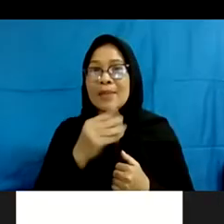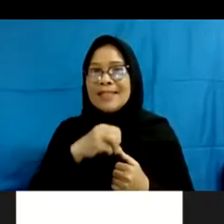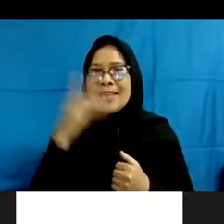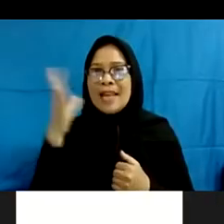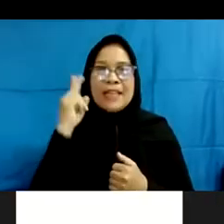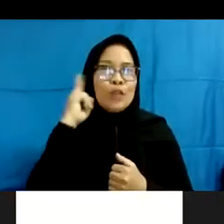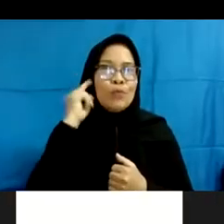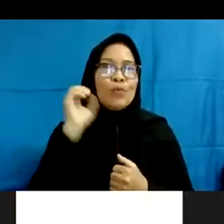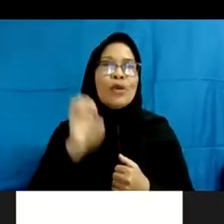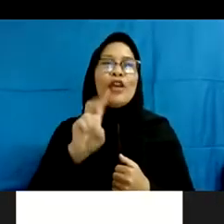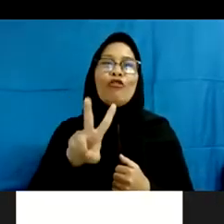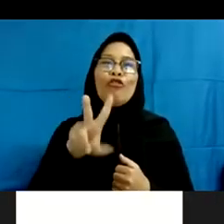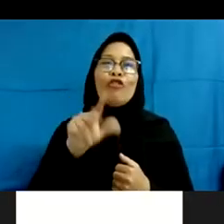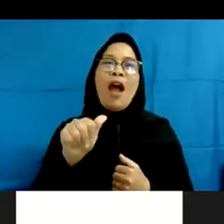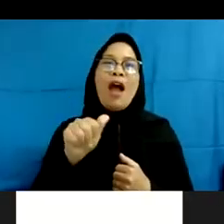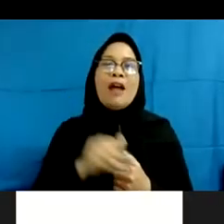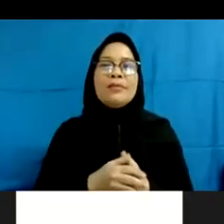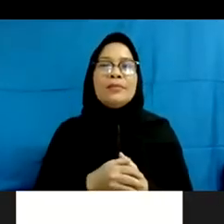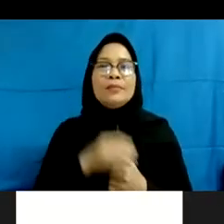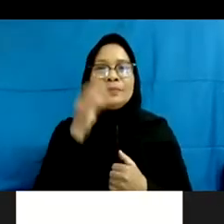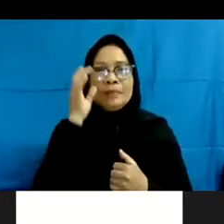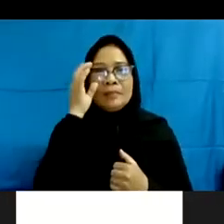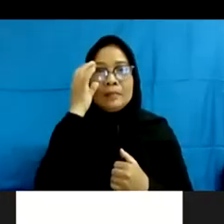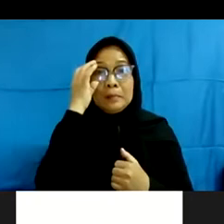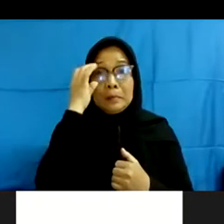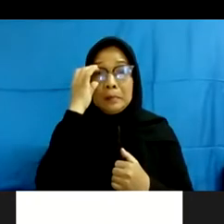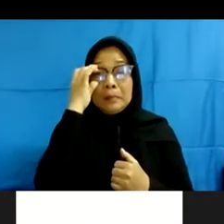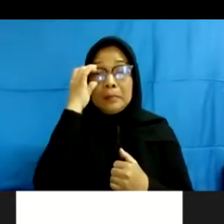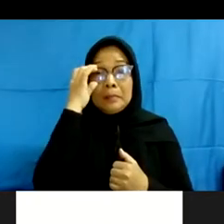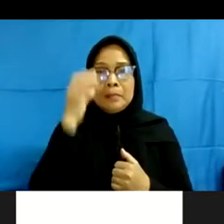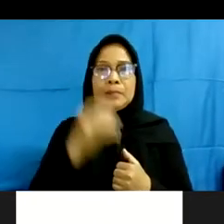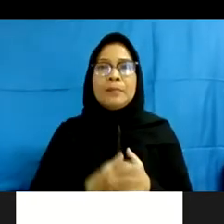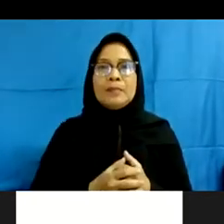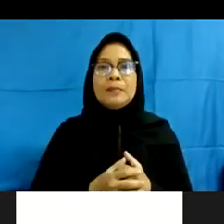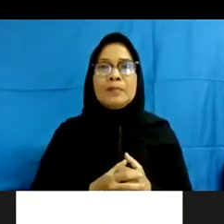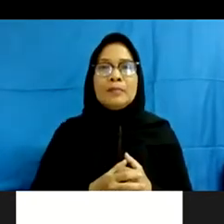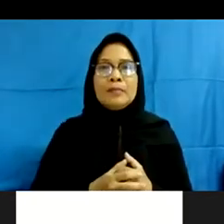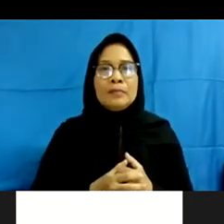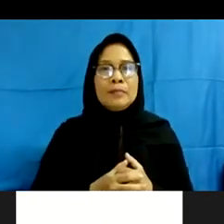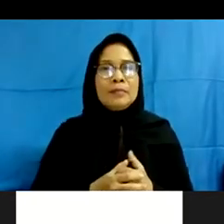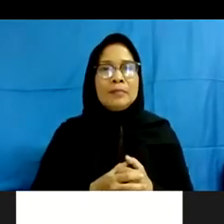Bu Eva, mohon bantuannya teman-teman untuk men-unmute Bu